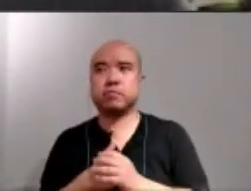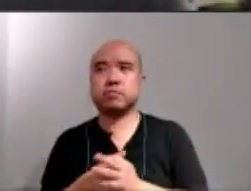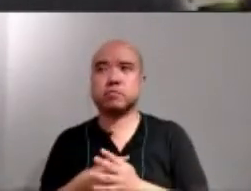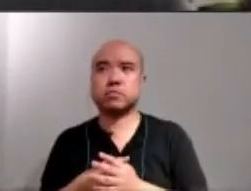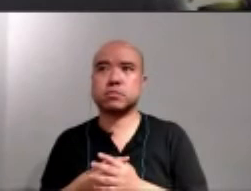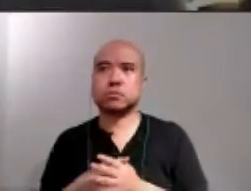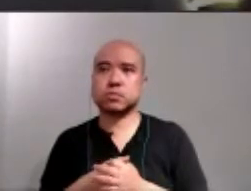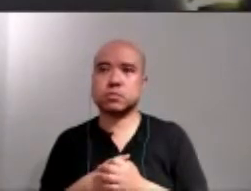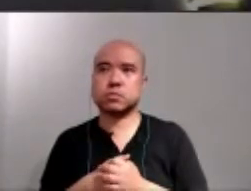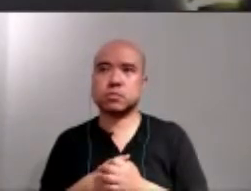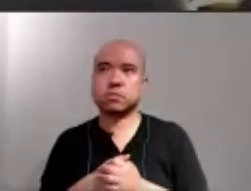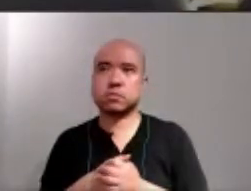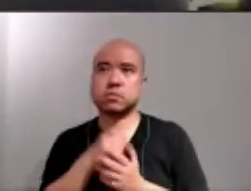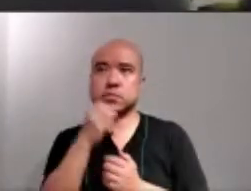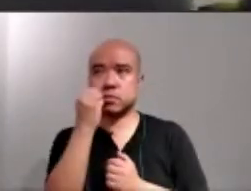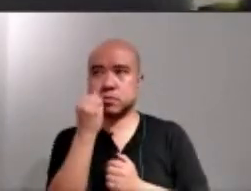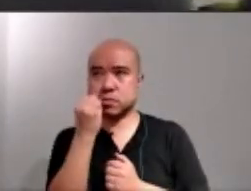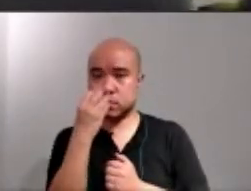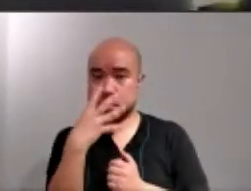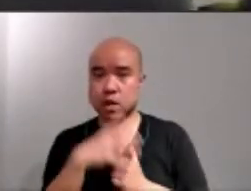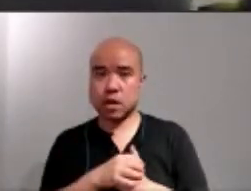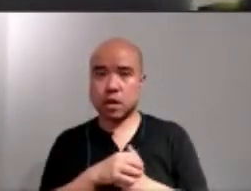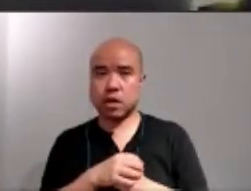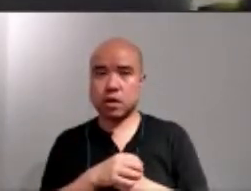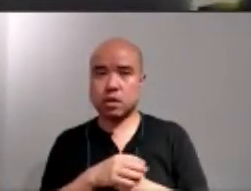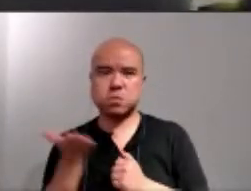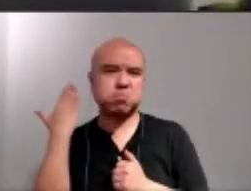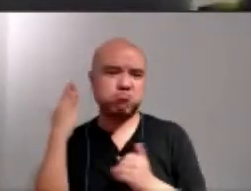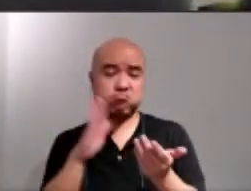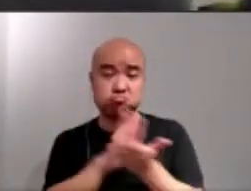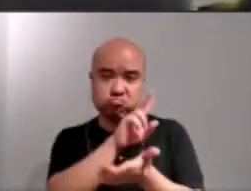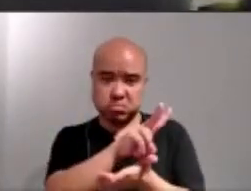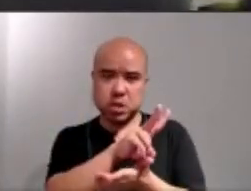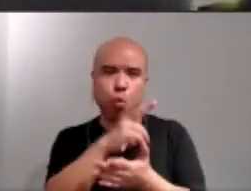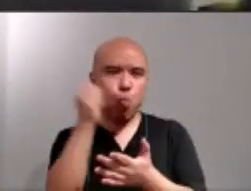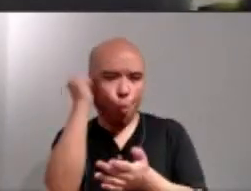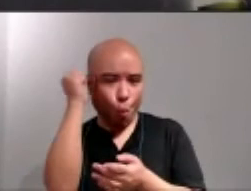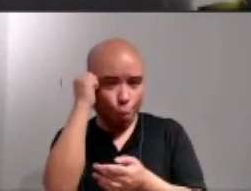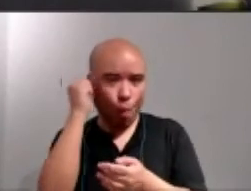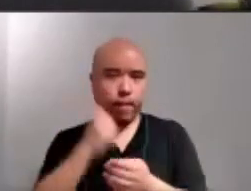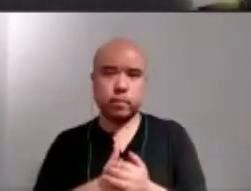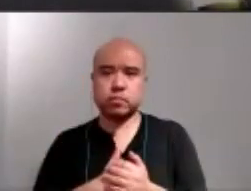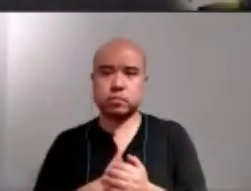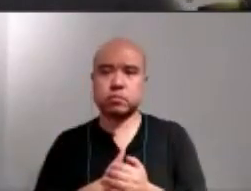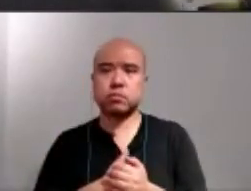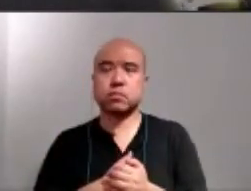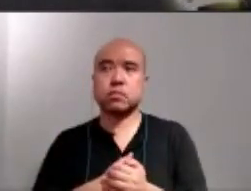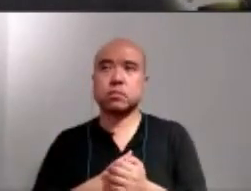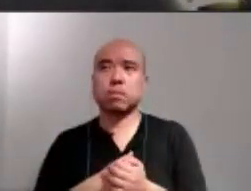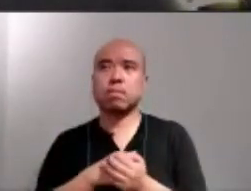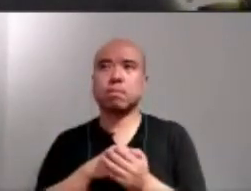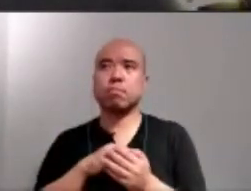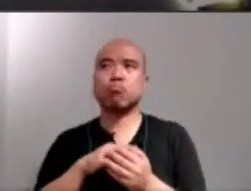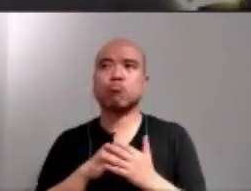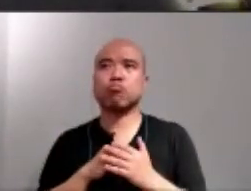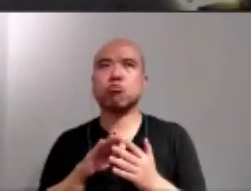是 會有即雖然過去這一兩年是很困難的一年，是不容易的兩年，但是我